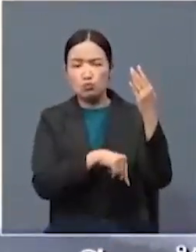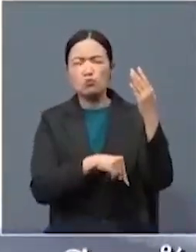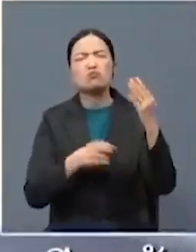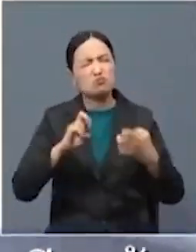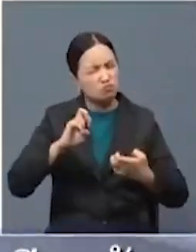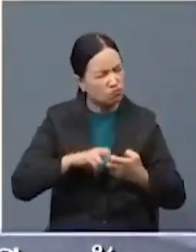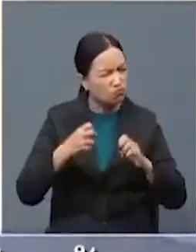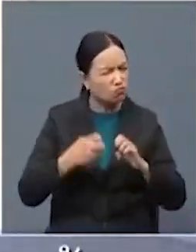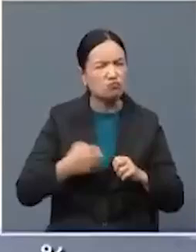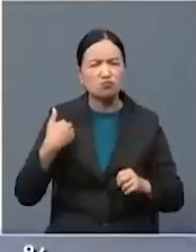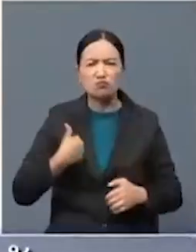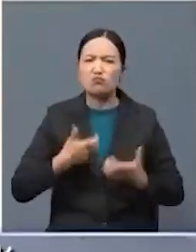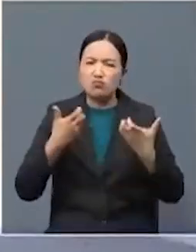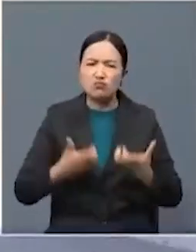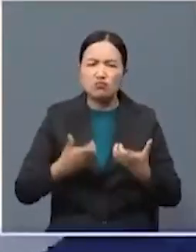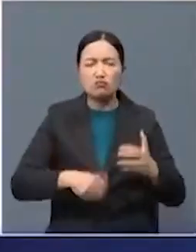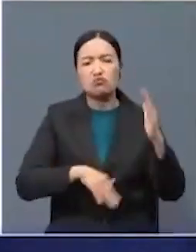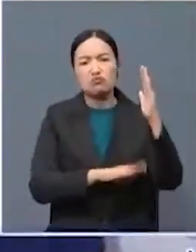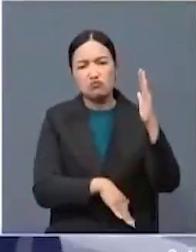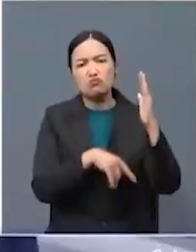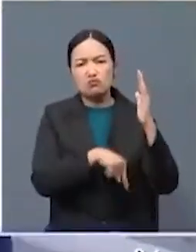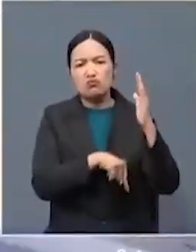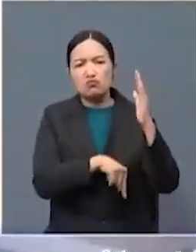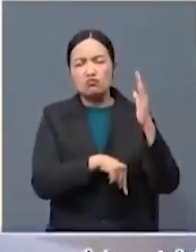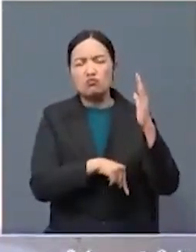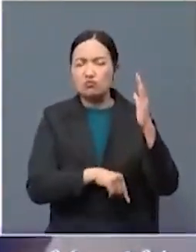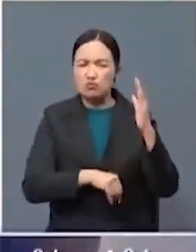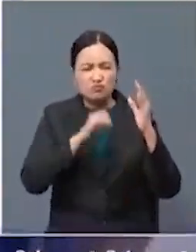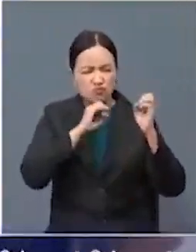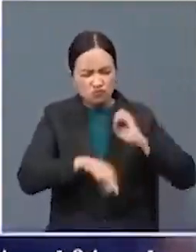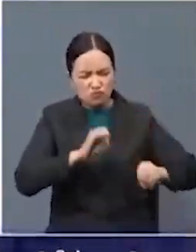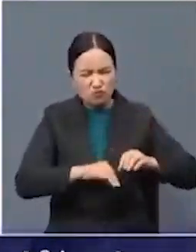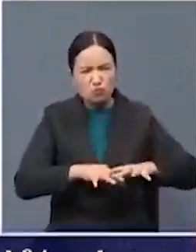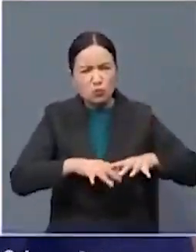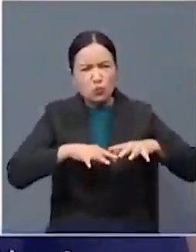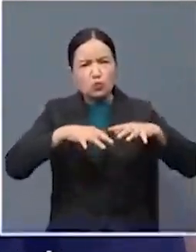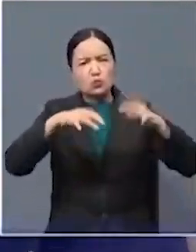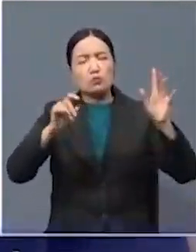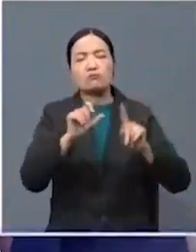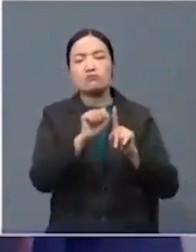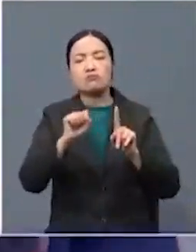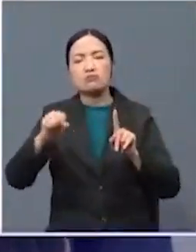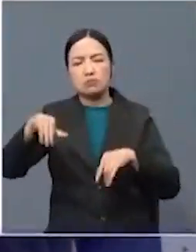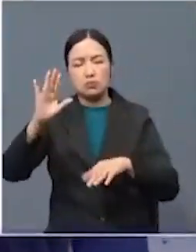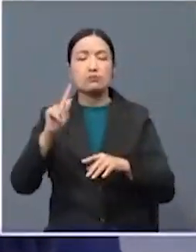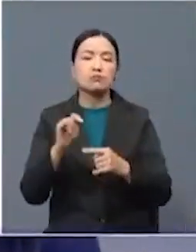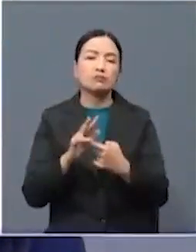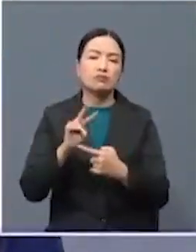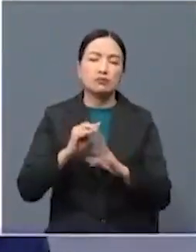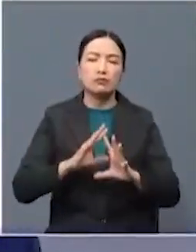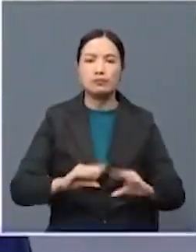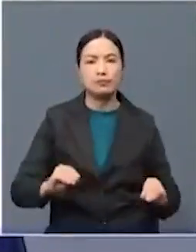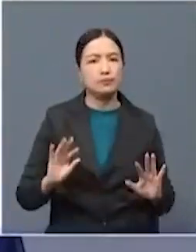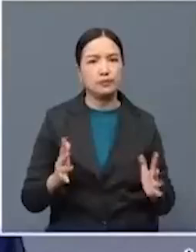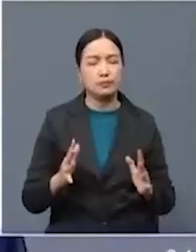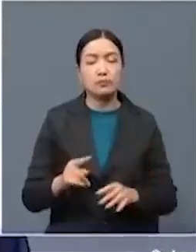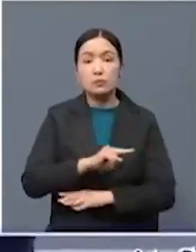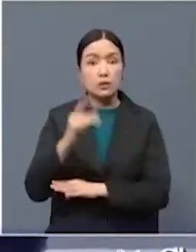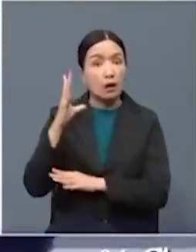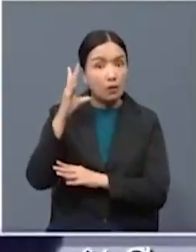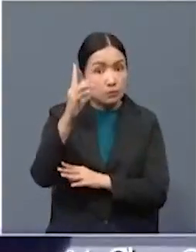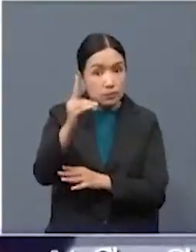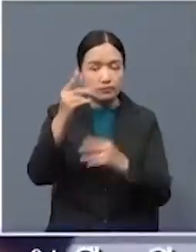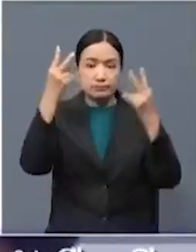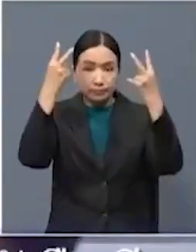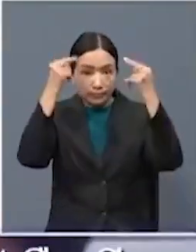สมุยนั้นโอ้โหถือว่าปัญหาหนักค่ะเพราะว่ามีขยะหมักหมมอยู่หลายแสนตันด้วยกันไม่สามารถกำจัดได้ส่วนในวันรุ่งนี้นะคะ